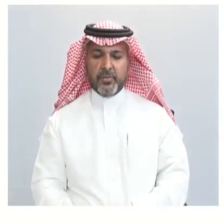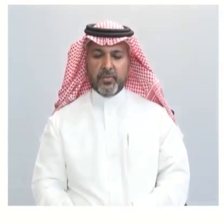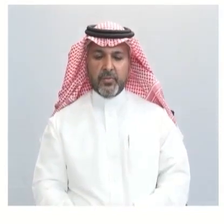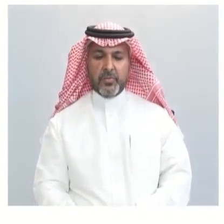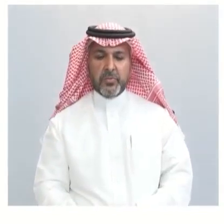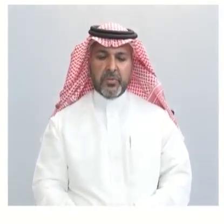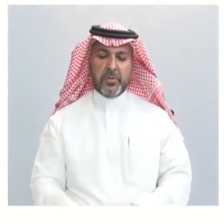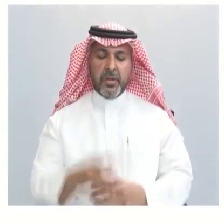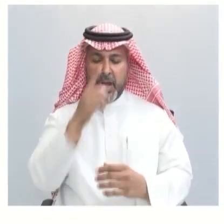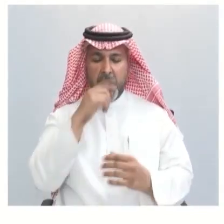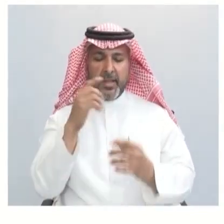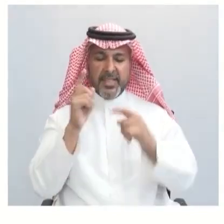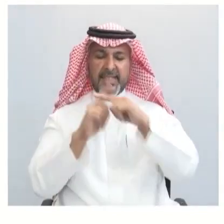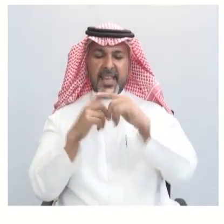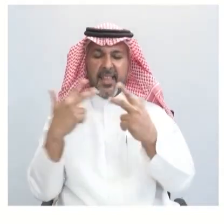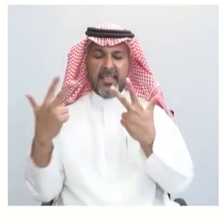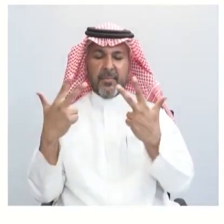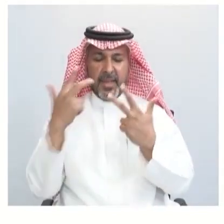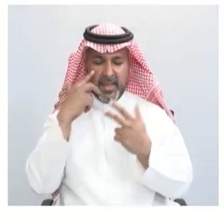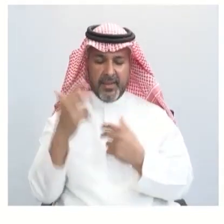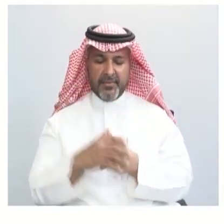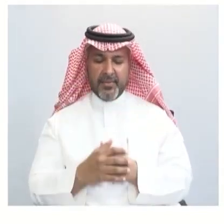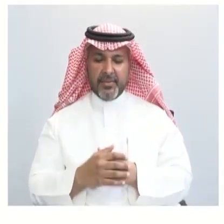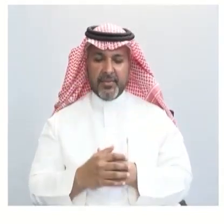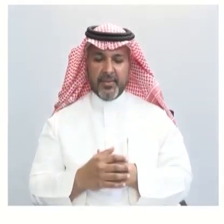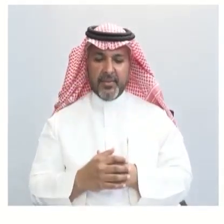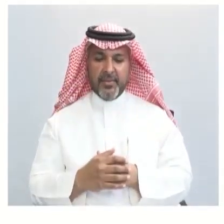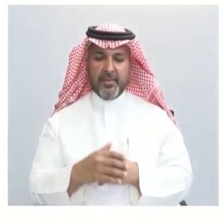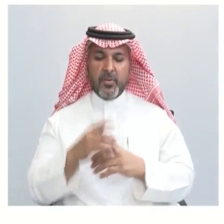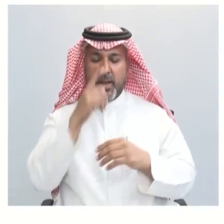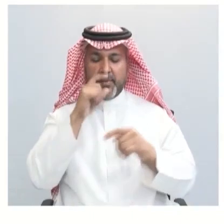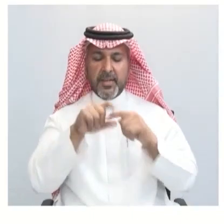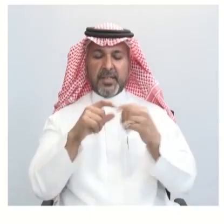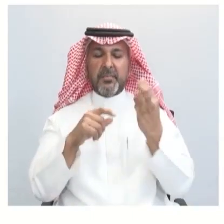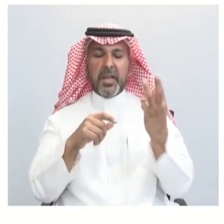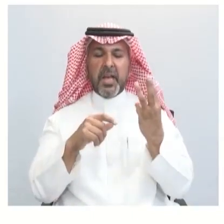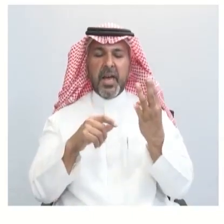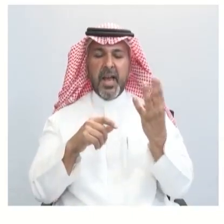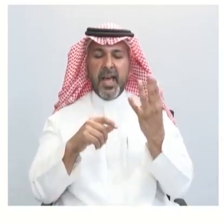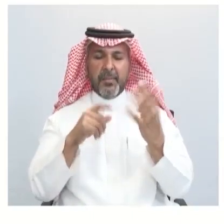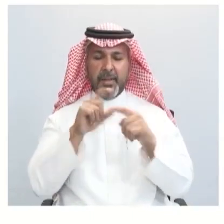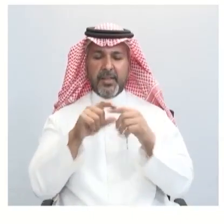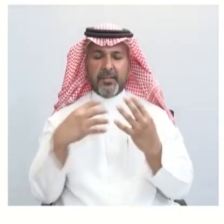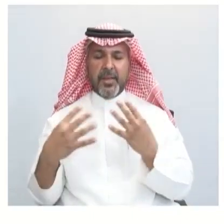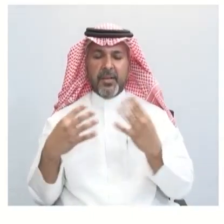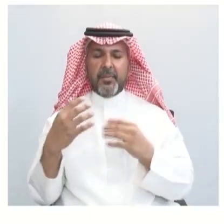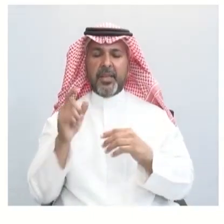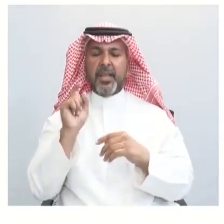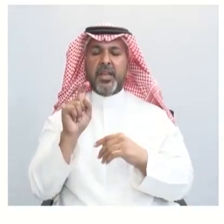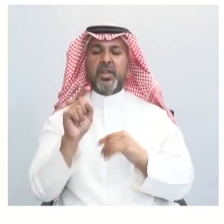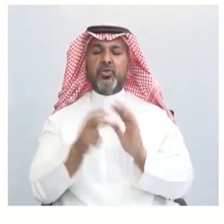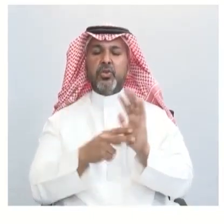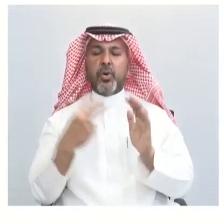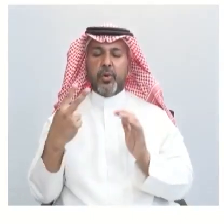ونحل معادله عندنا هنا 4 اكس راح تساوي 8م اقسم الطرفين على اربعه يعني اكس راح تساوي اين هي